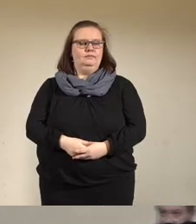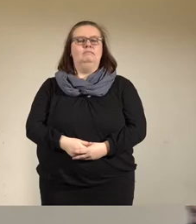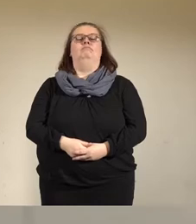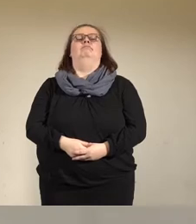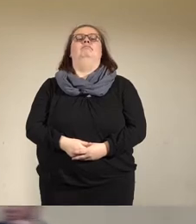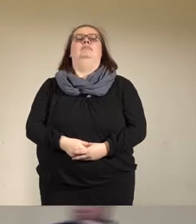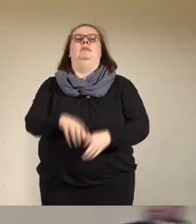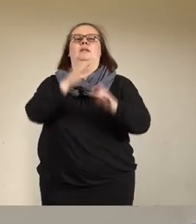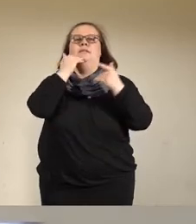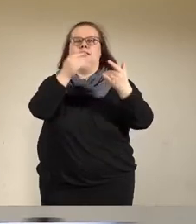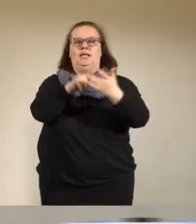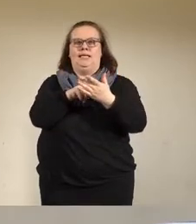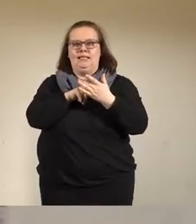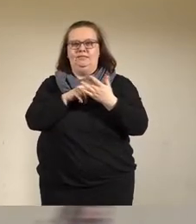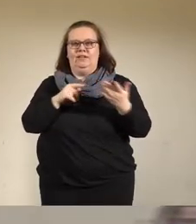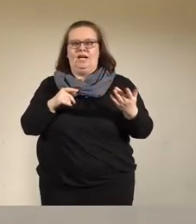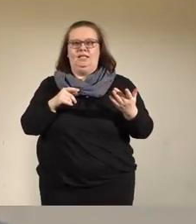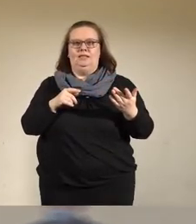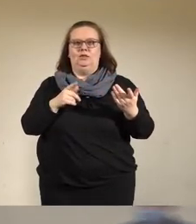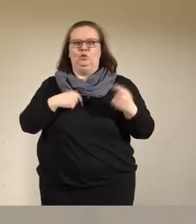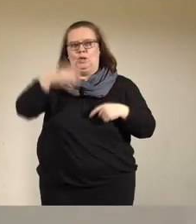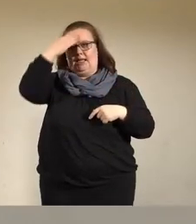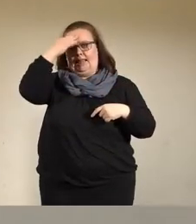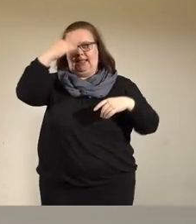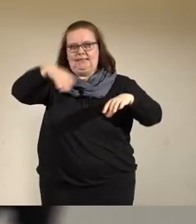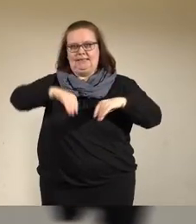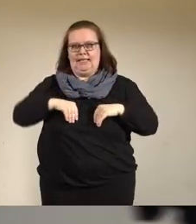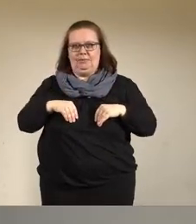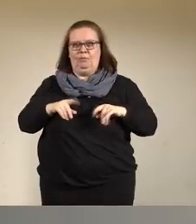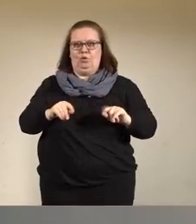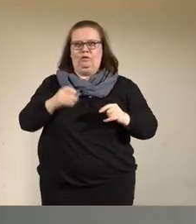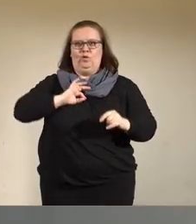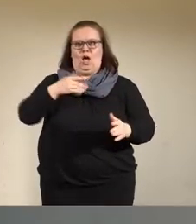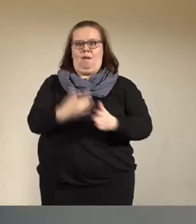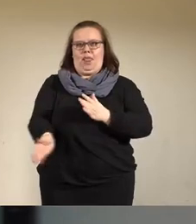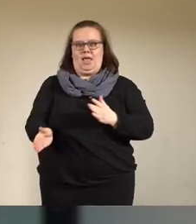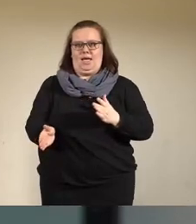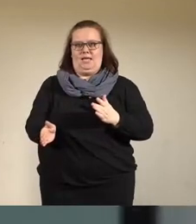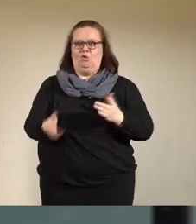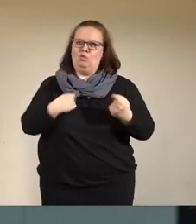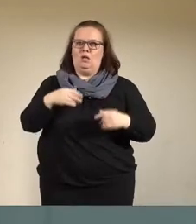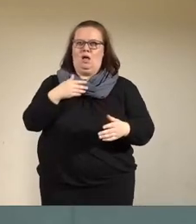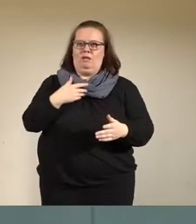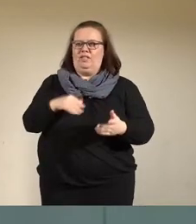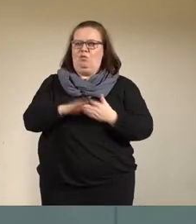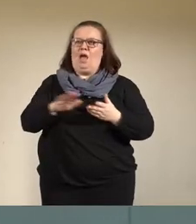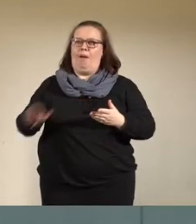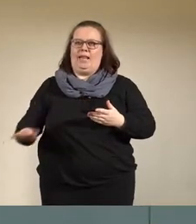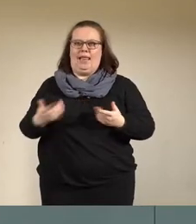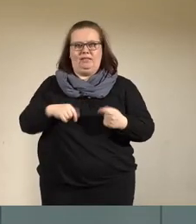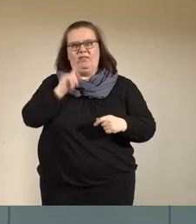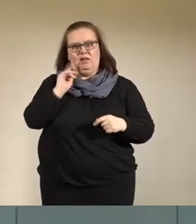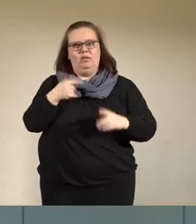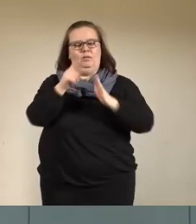Herr Blödner, vielen Dank für den Hinweis. Zur Kenntnis genommen heißt für mich abgelegt. Und für mich ist abgelegt zu wenig. Deswegen wollen wir